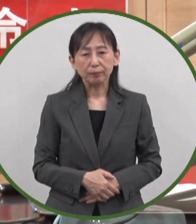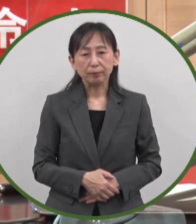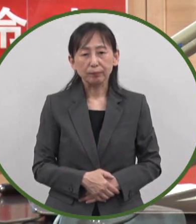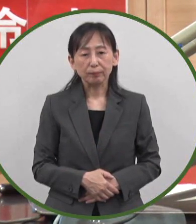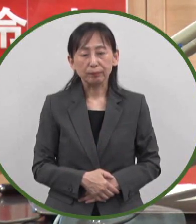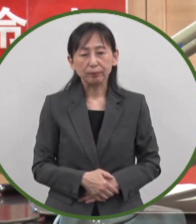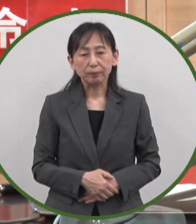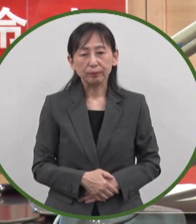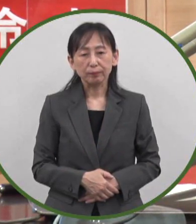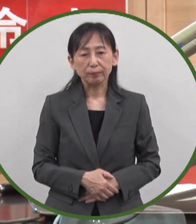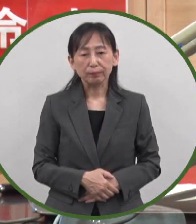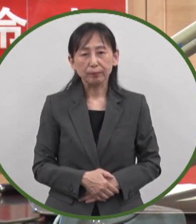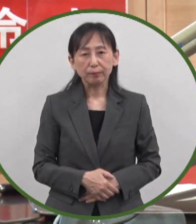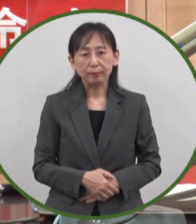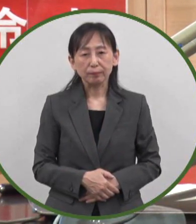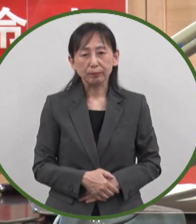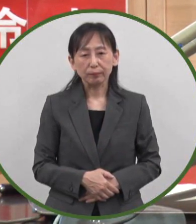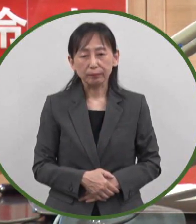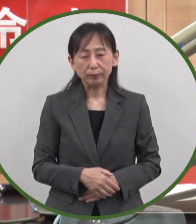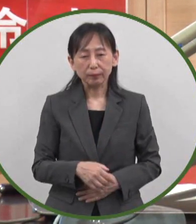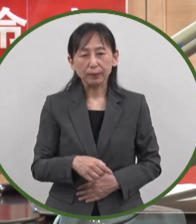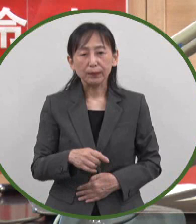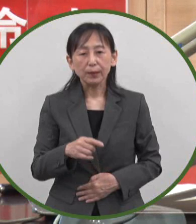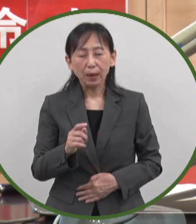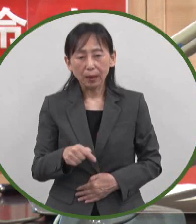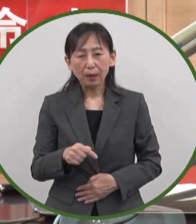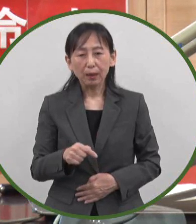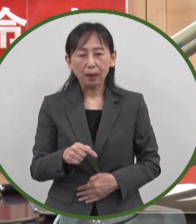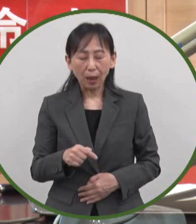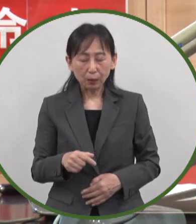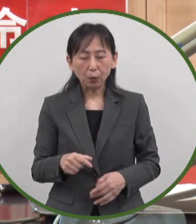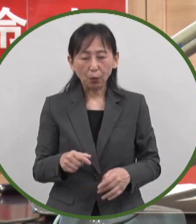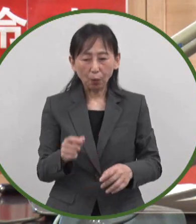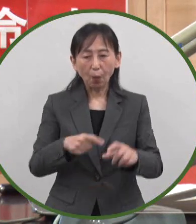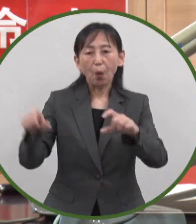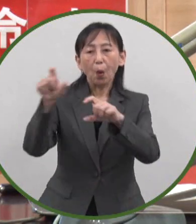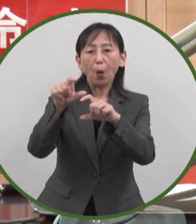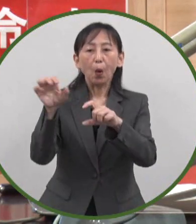何でしたっけ、あの加算措置ですか、PCR の